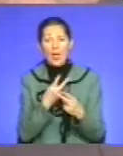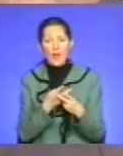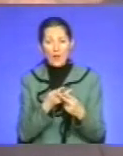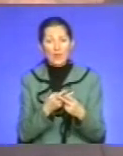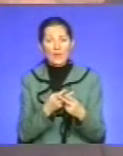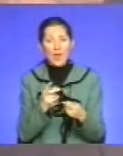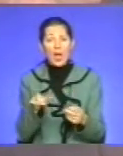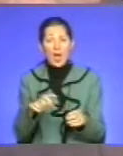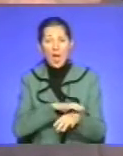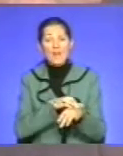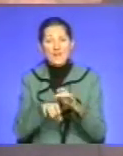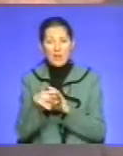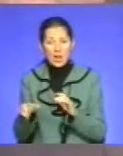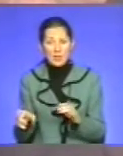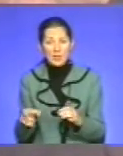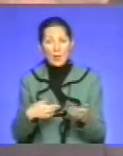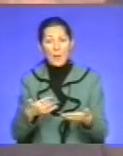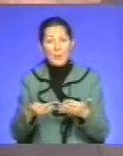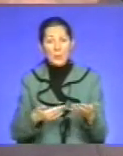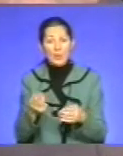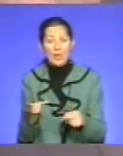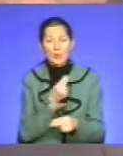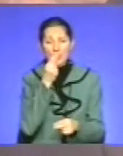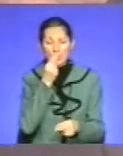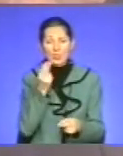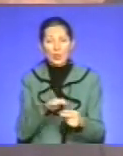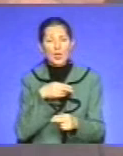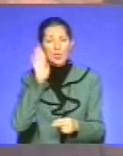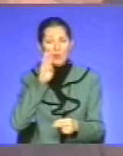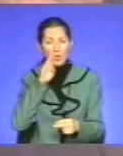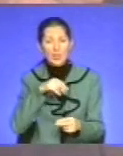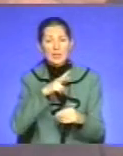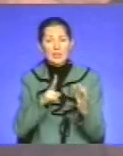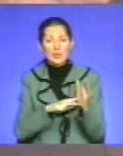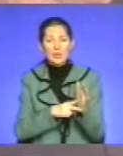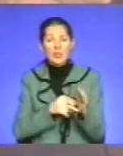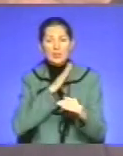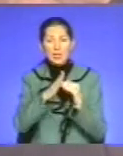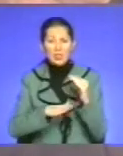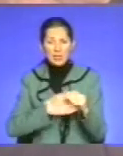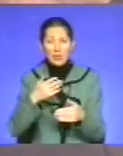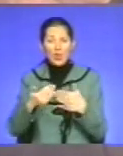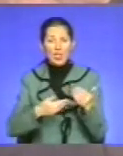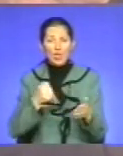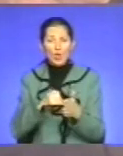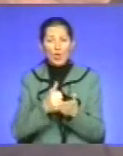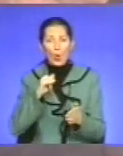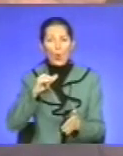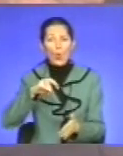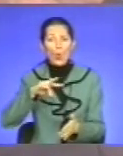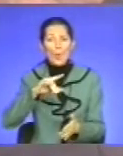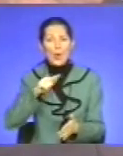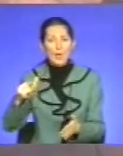І під час якої жари без харчів і без води 17 діб йшли до Умані.